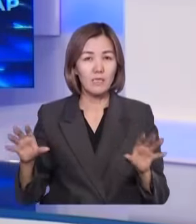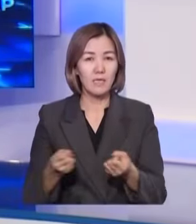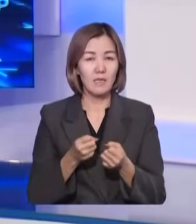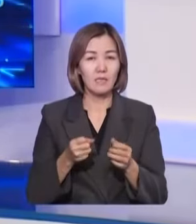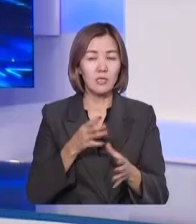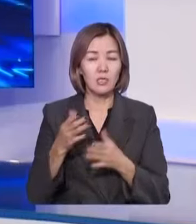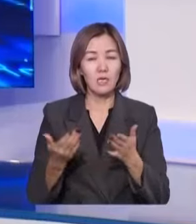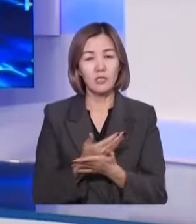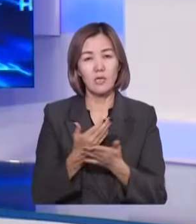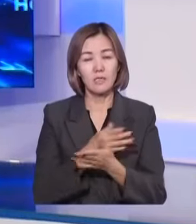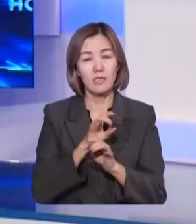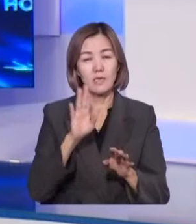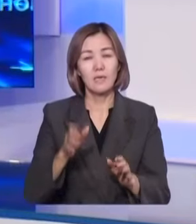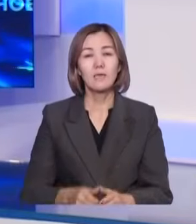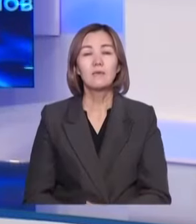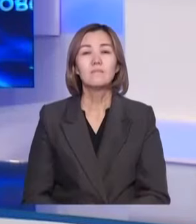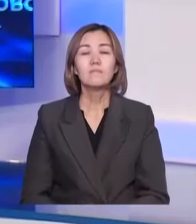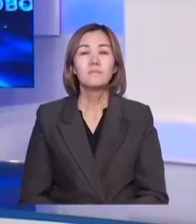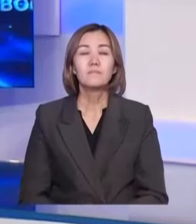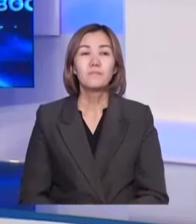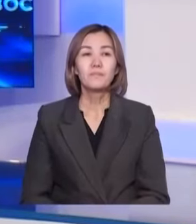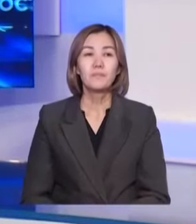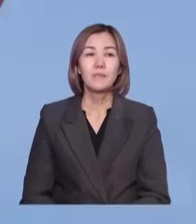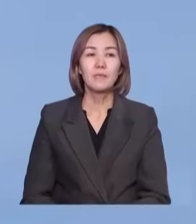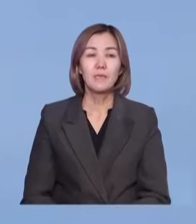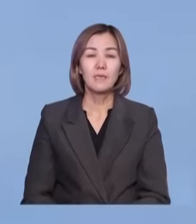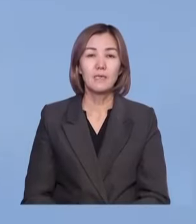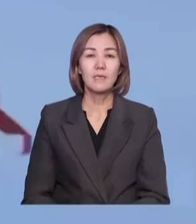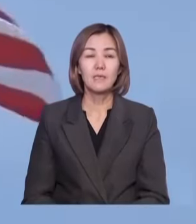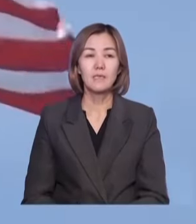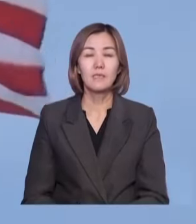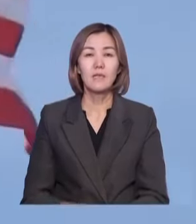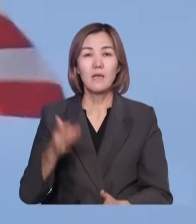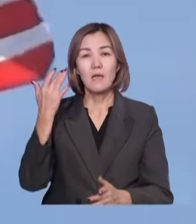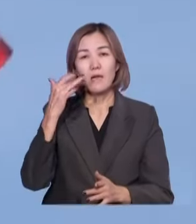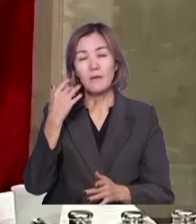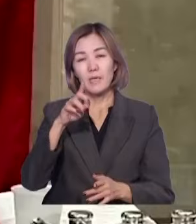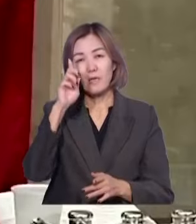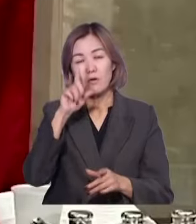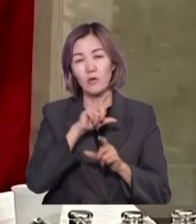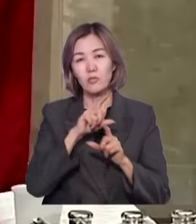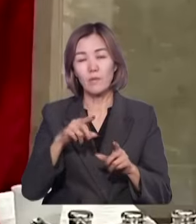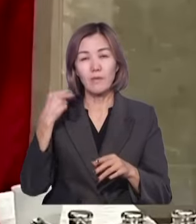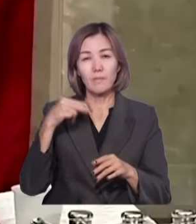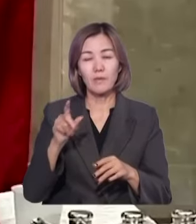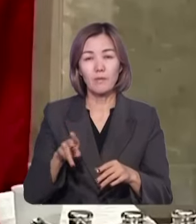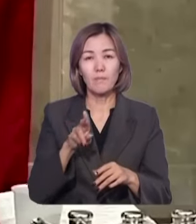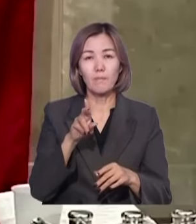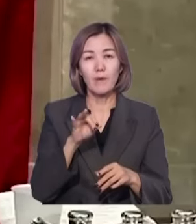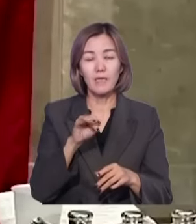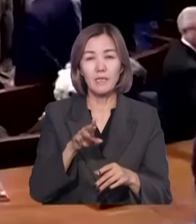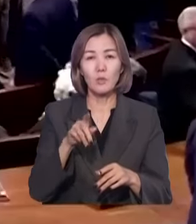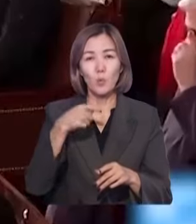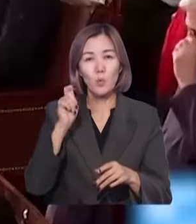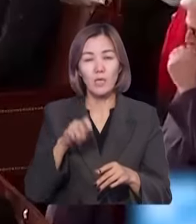жатыр. Әлемде тағында ақпарат бар, топтамадан көрелік. Америка Құрама Штаттарының президенті Джо Байден